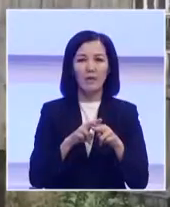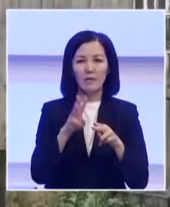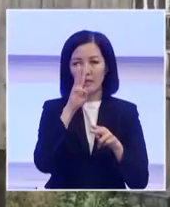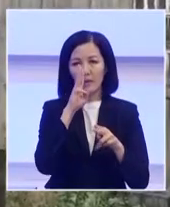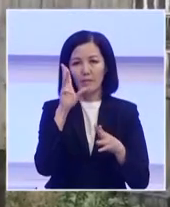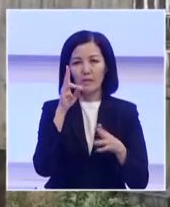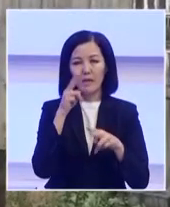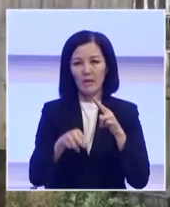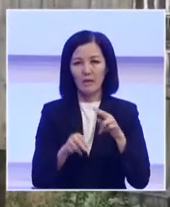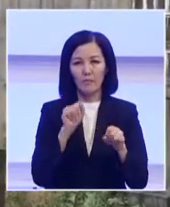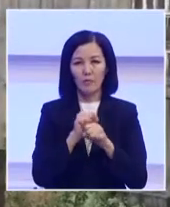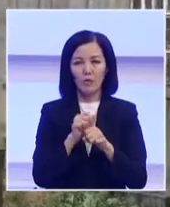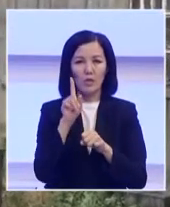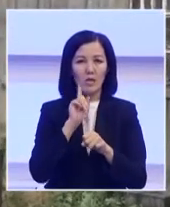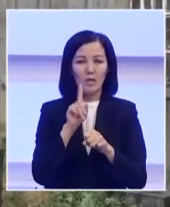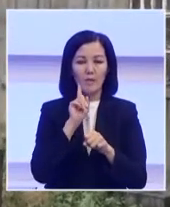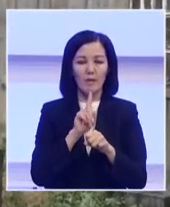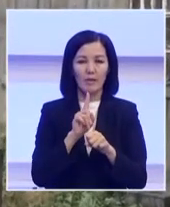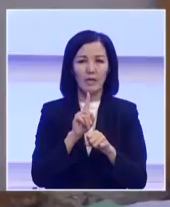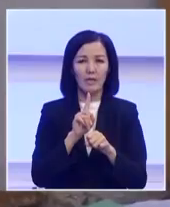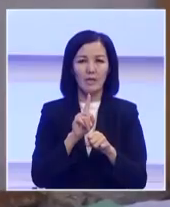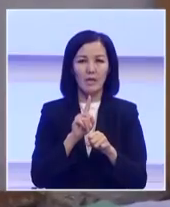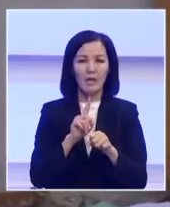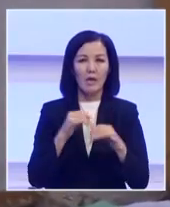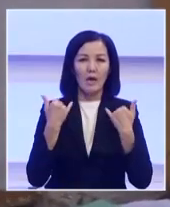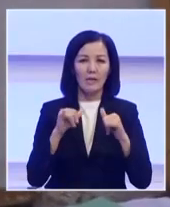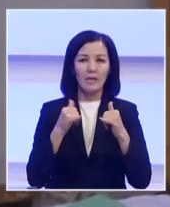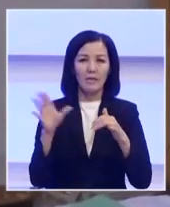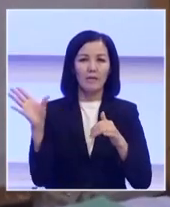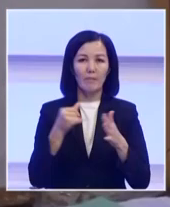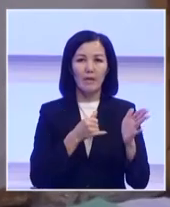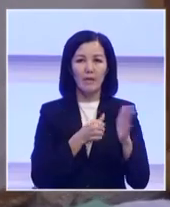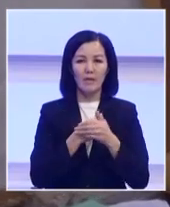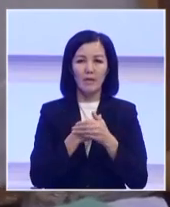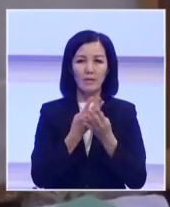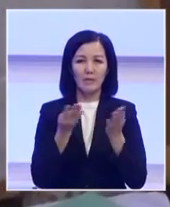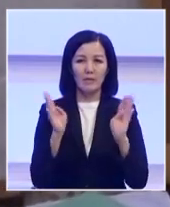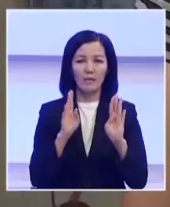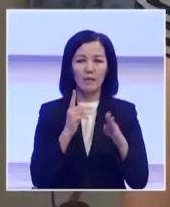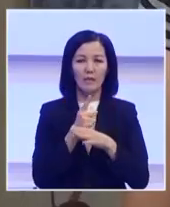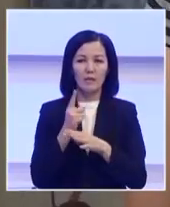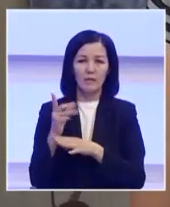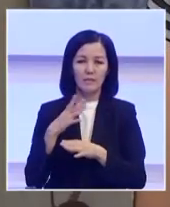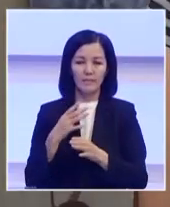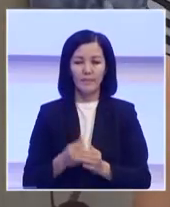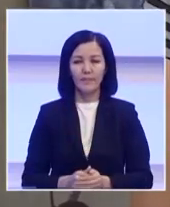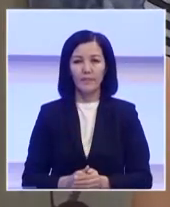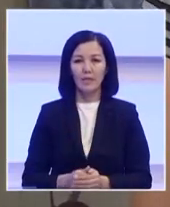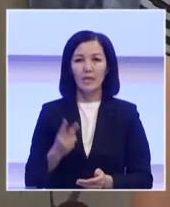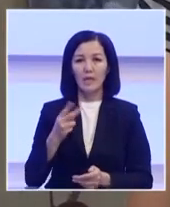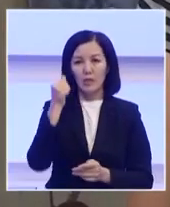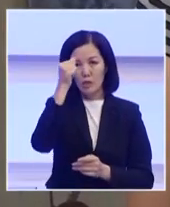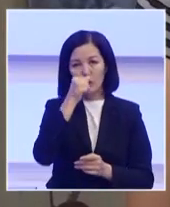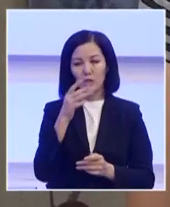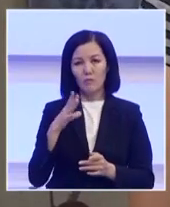де айырылған. Себебі жалданып, нәпақасын тауып жүрген асханалар карантинге жабылып, күн көрісіне шарлаған. Уже екінші жыл на